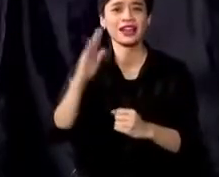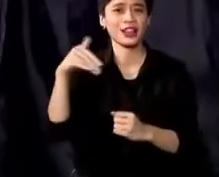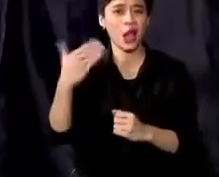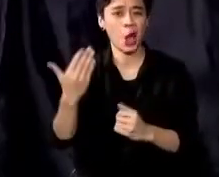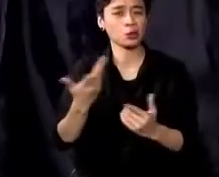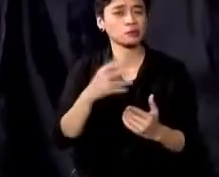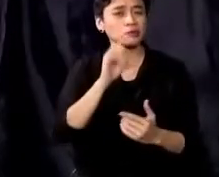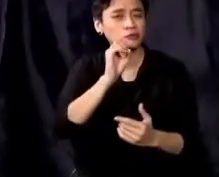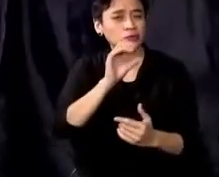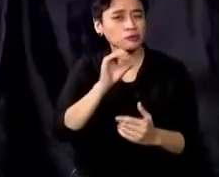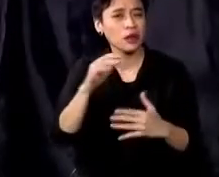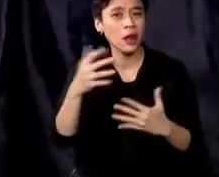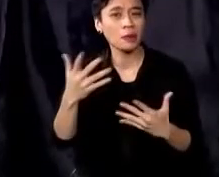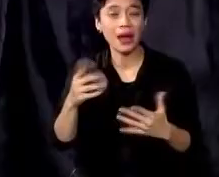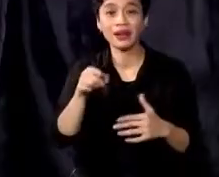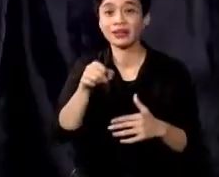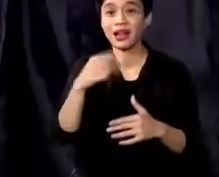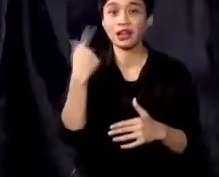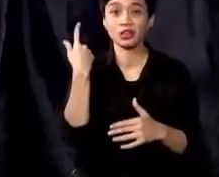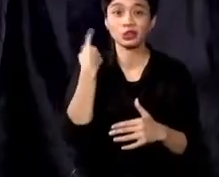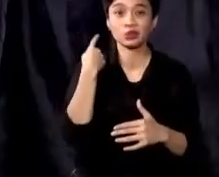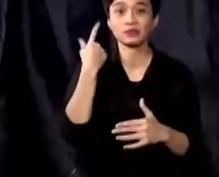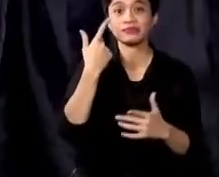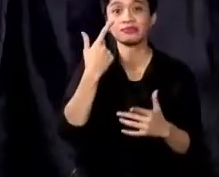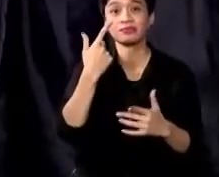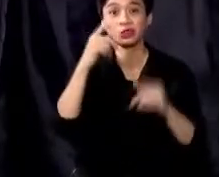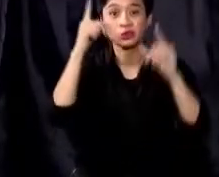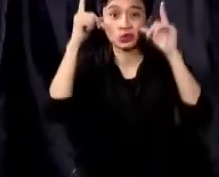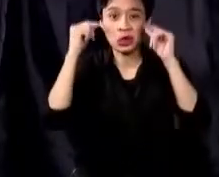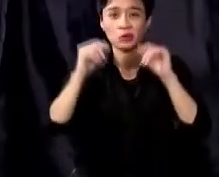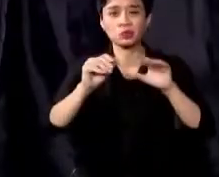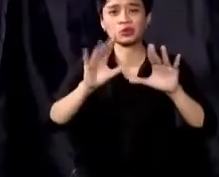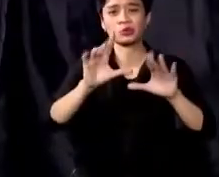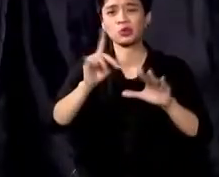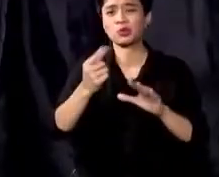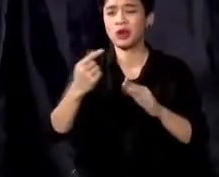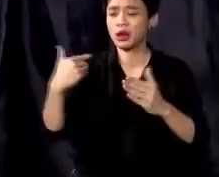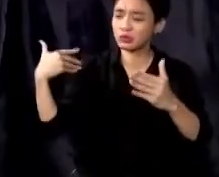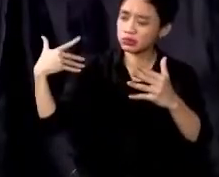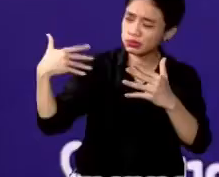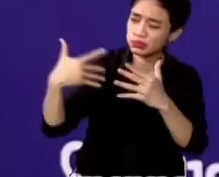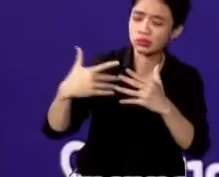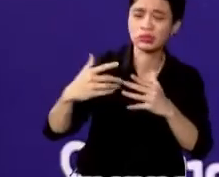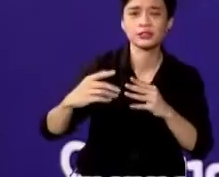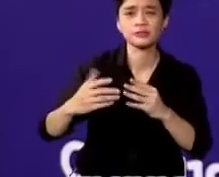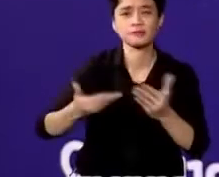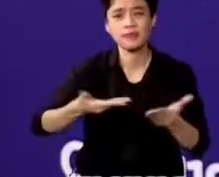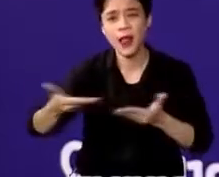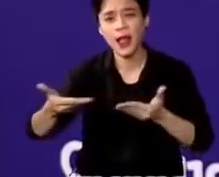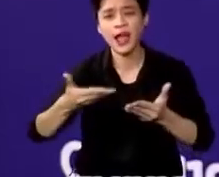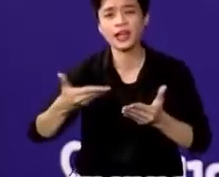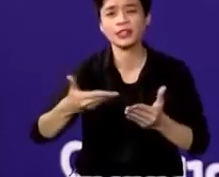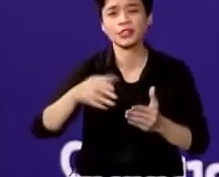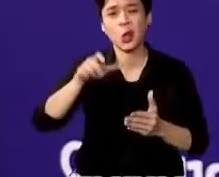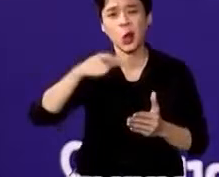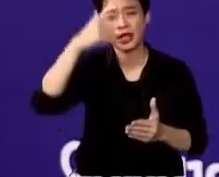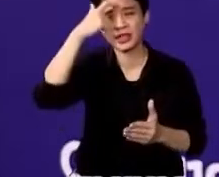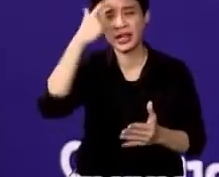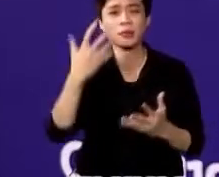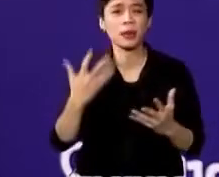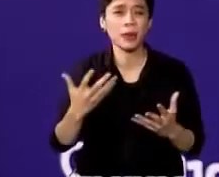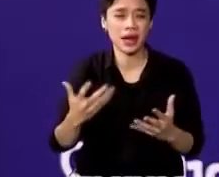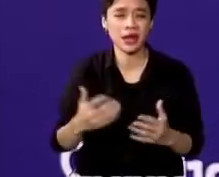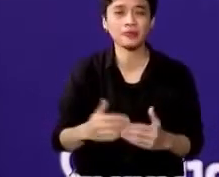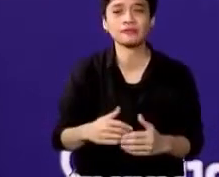kesehatan yang sudah selama 10 bulan terakhir ini ini terus berjuang dalam menangani pasien ya seperti disampaikan oleh Dr